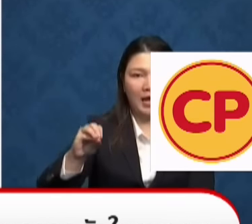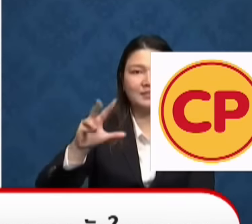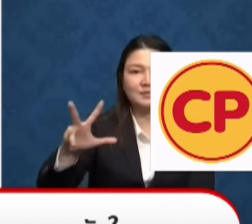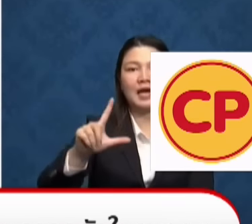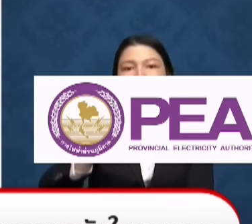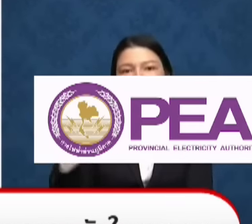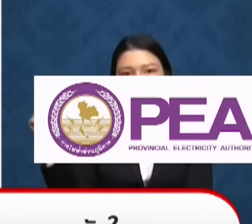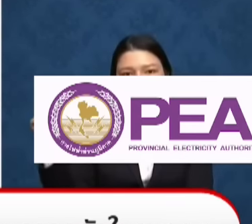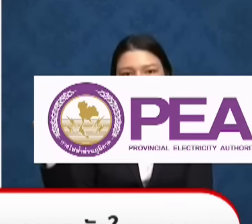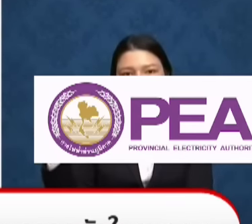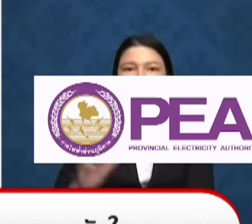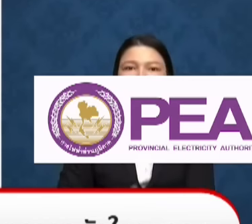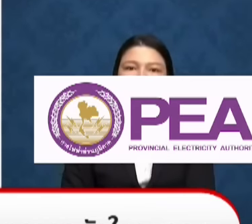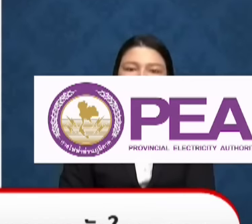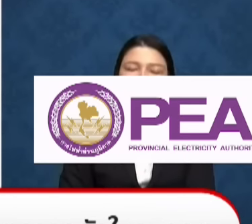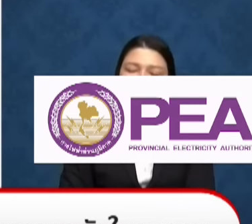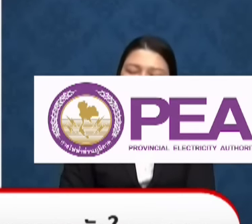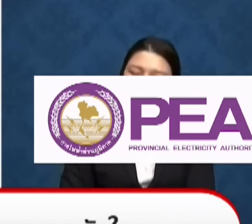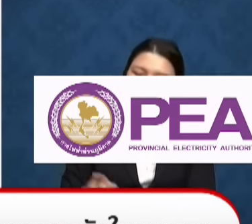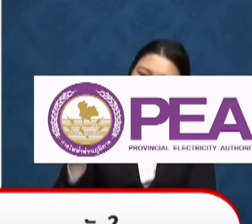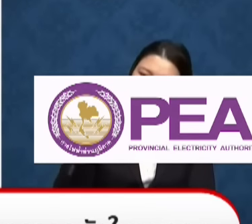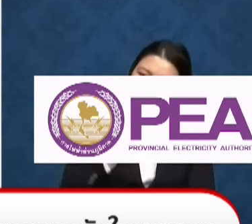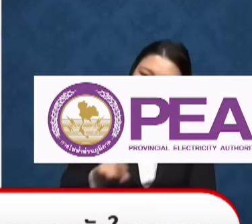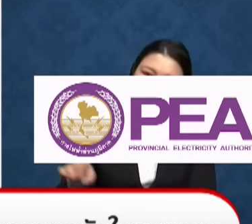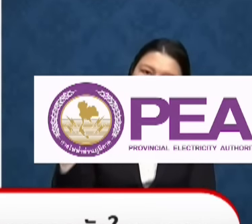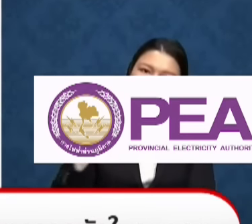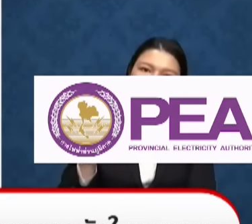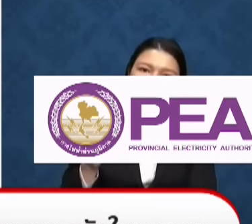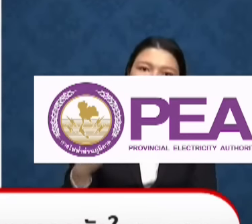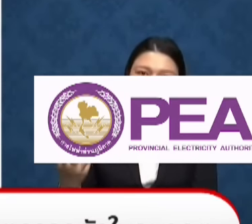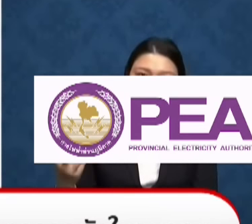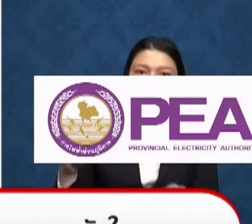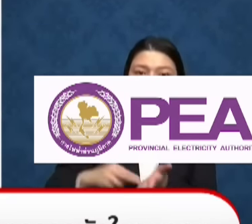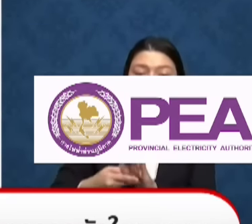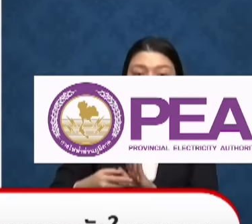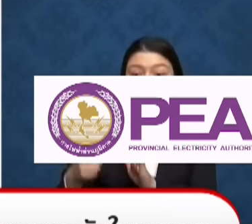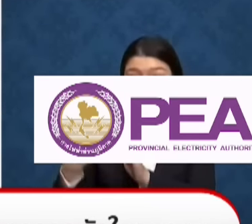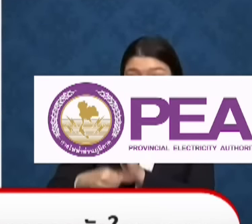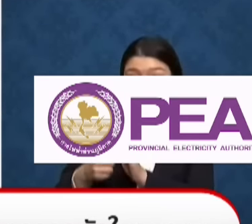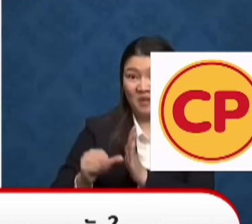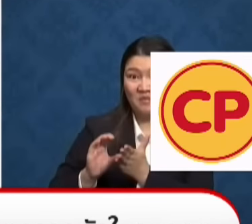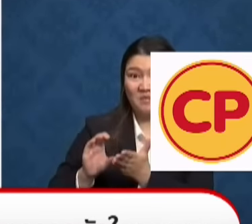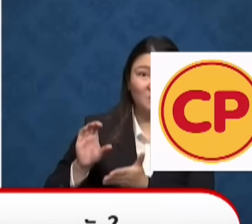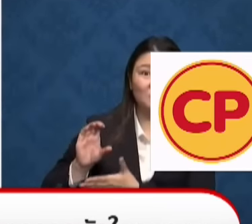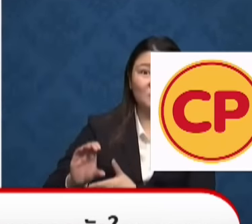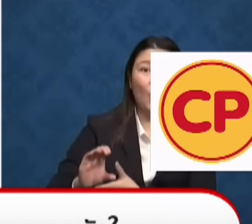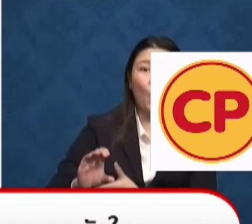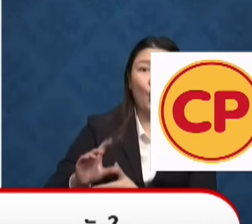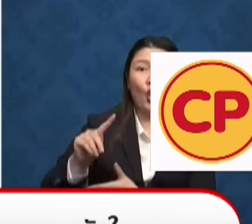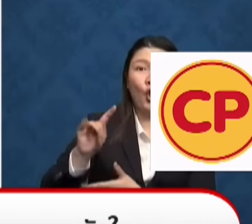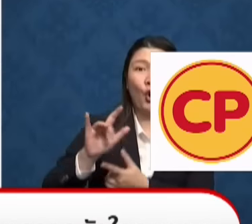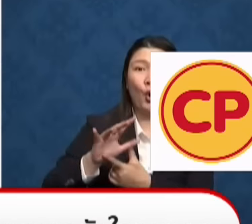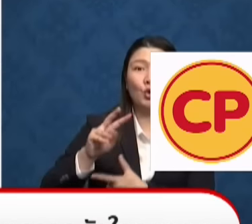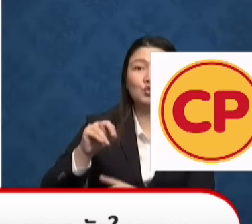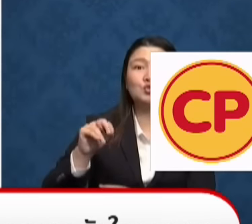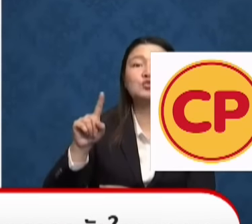410,253 ล้านบาทในจำนวนนี้เป็นการชำระคืนเงินต้นเพียงแ